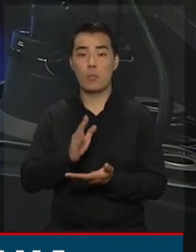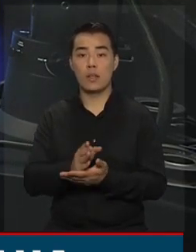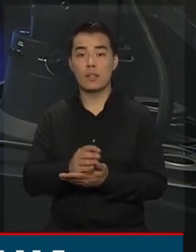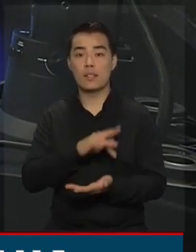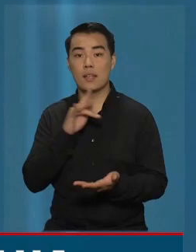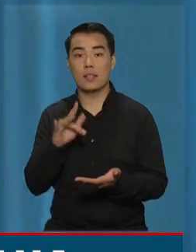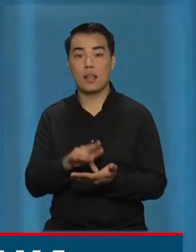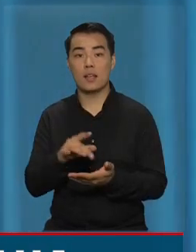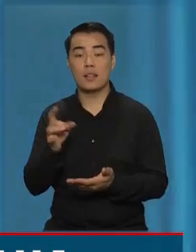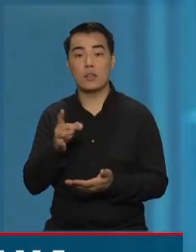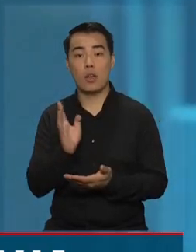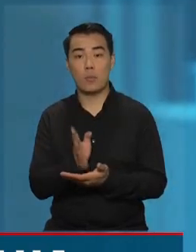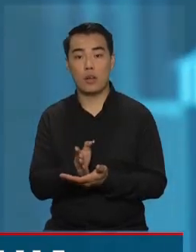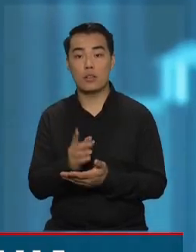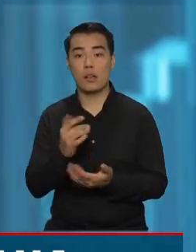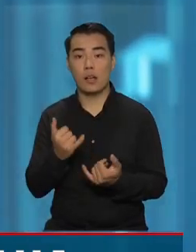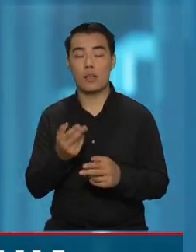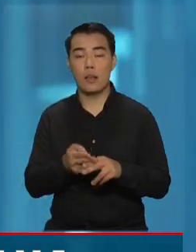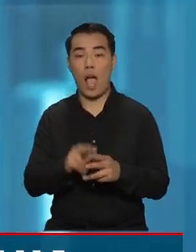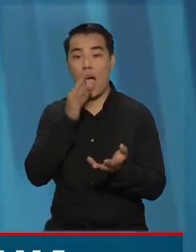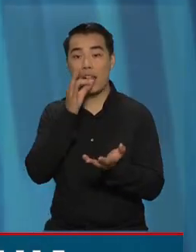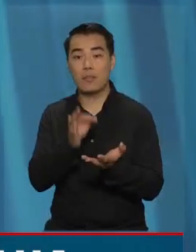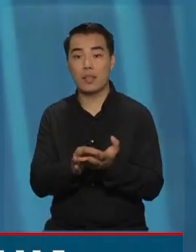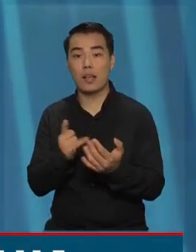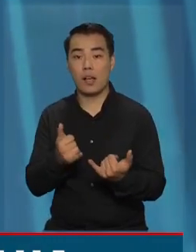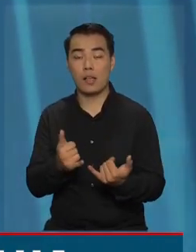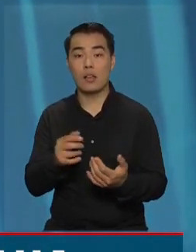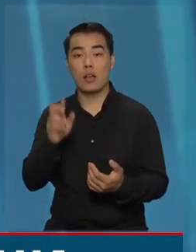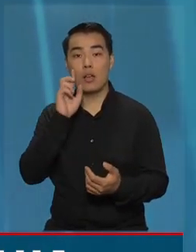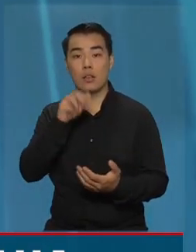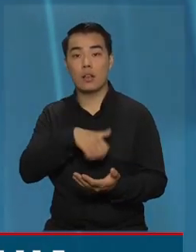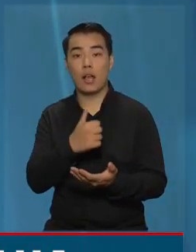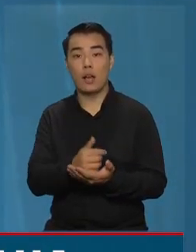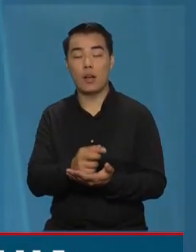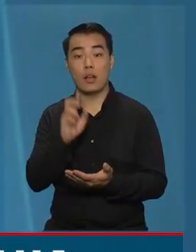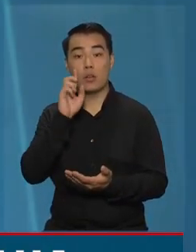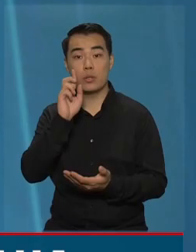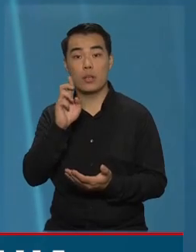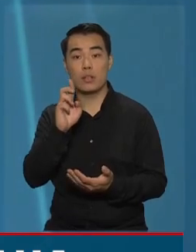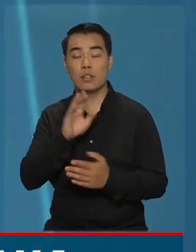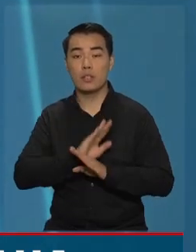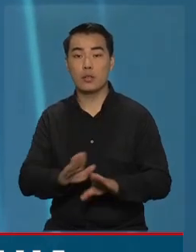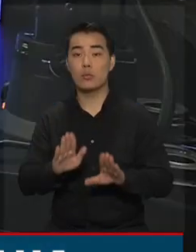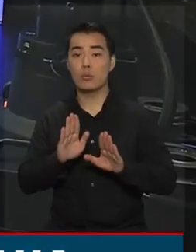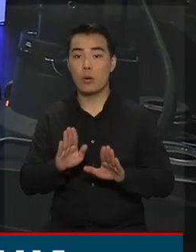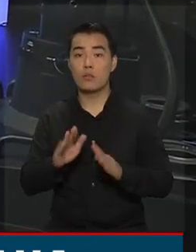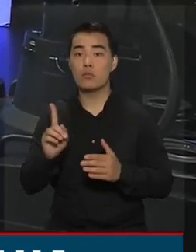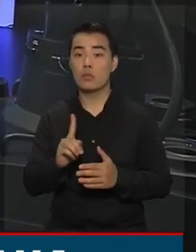И здесь ответственность у правительства, у главы государства не только за